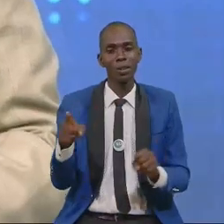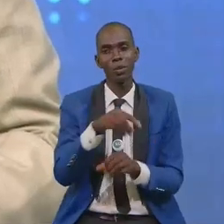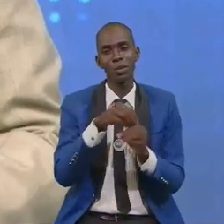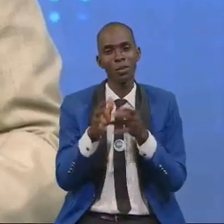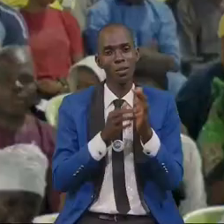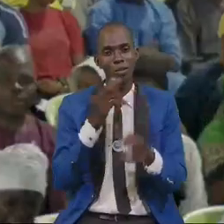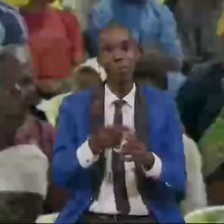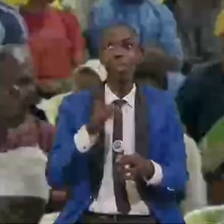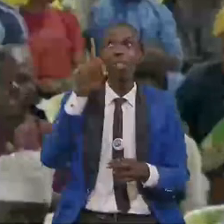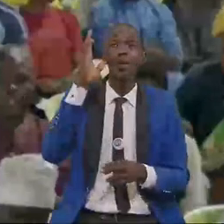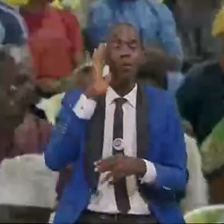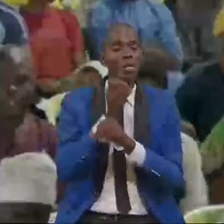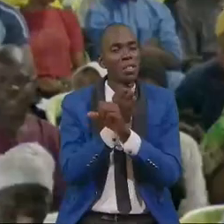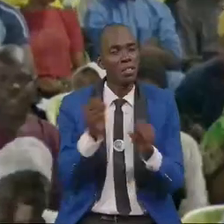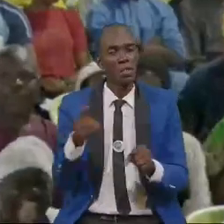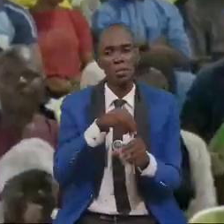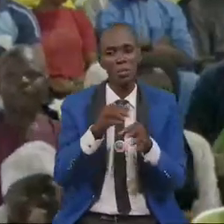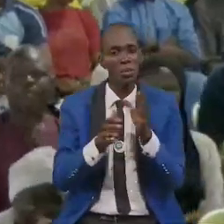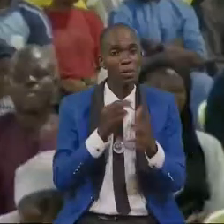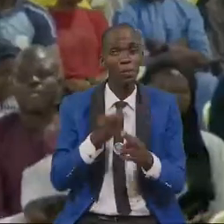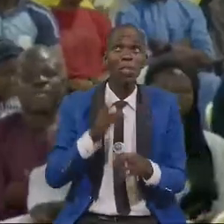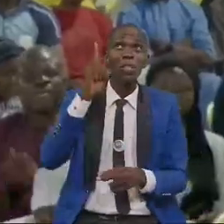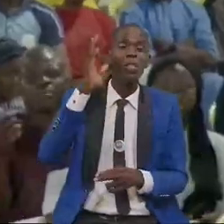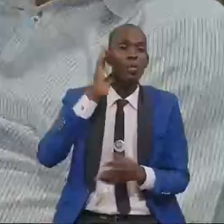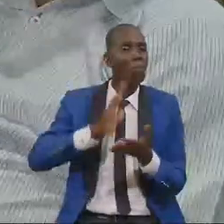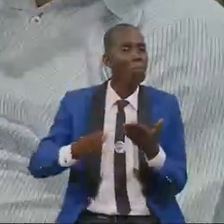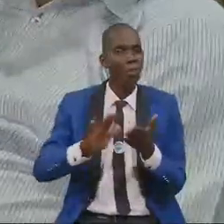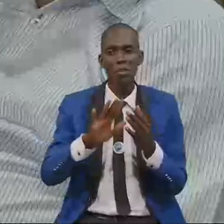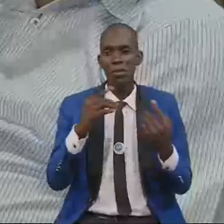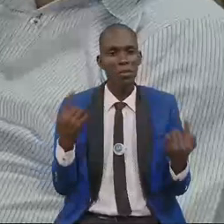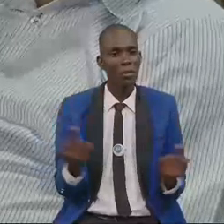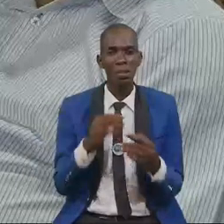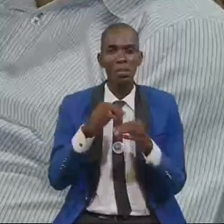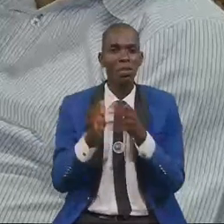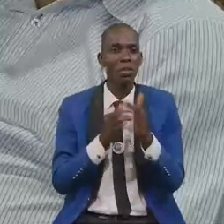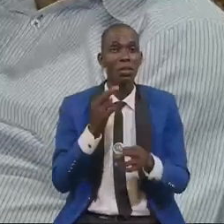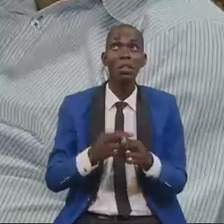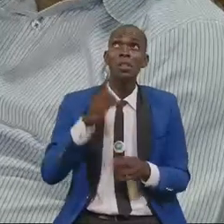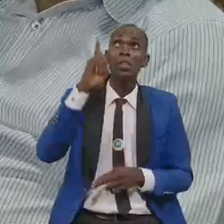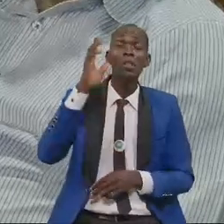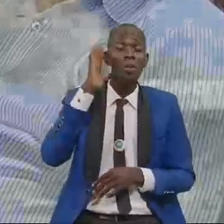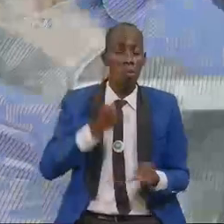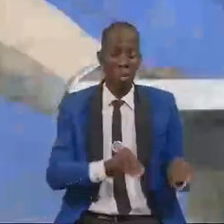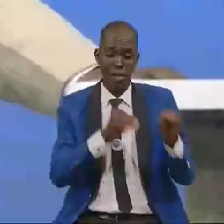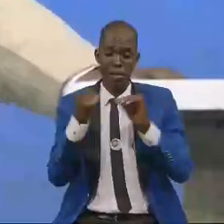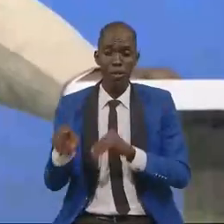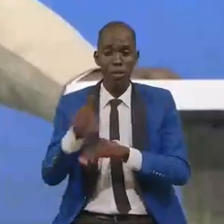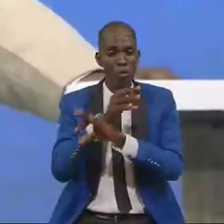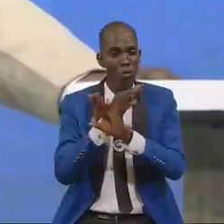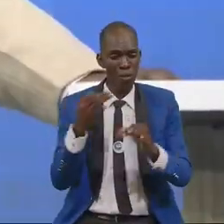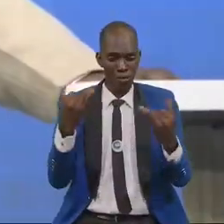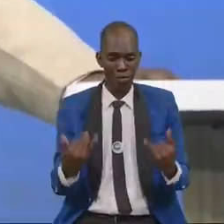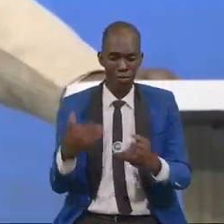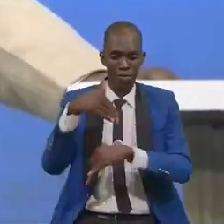il va te racheter il va te sauver il va pas donner tes péchés il va ta franchir ce soir au